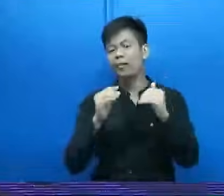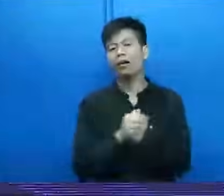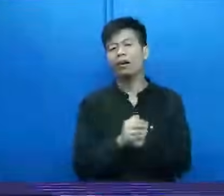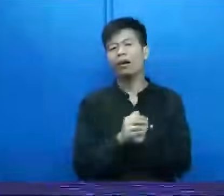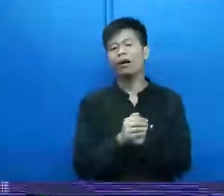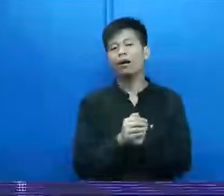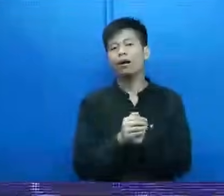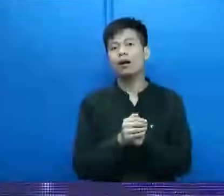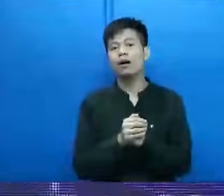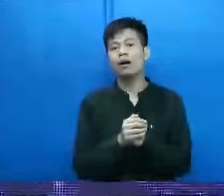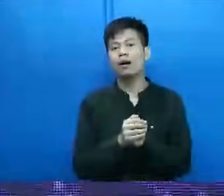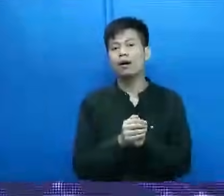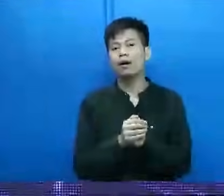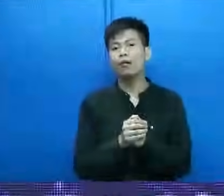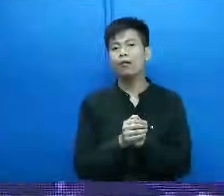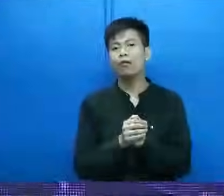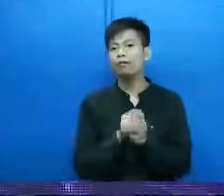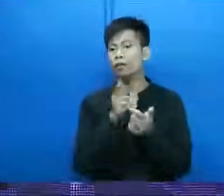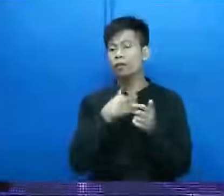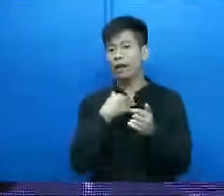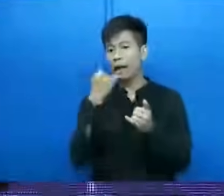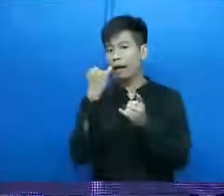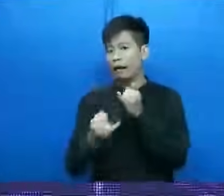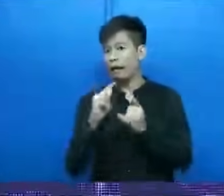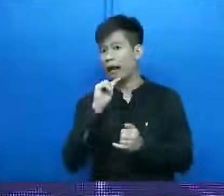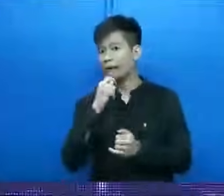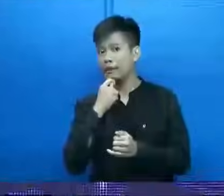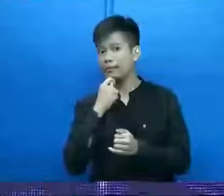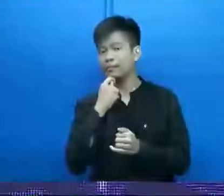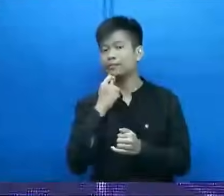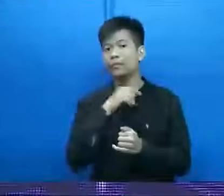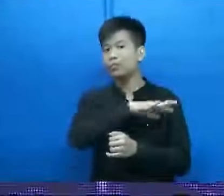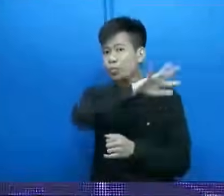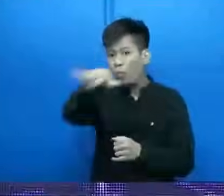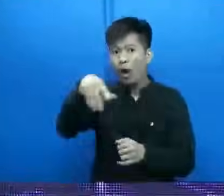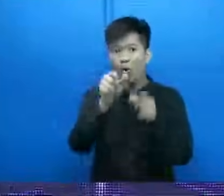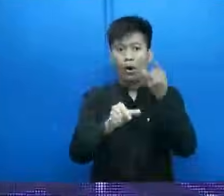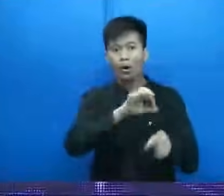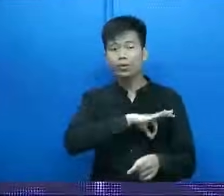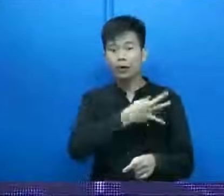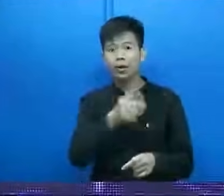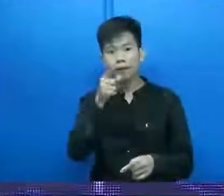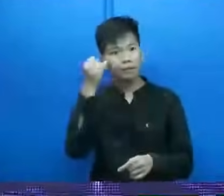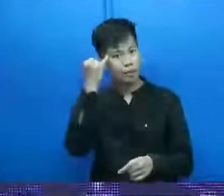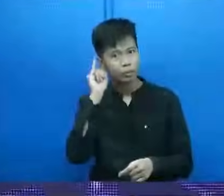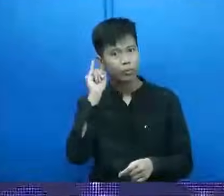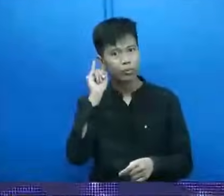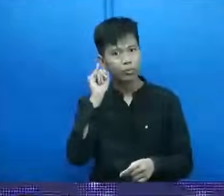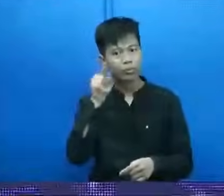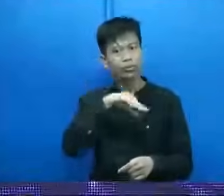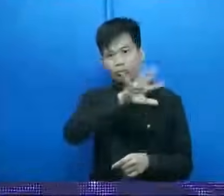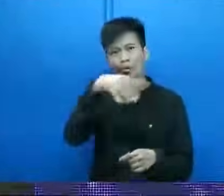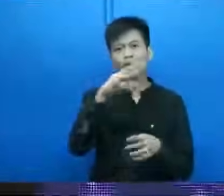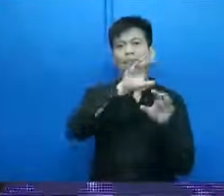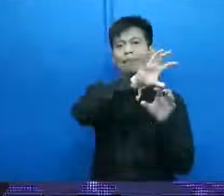saya berikan rahasia sedikit, dan saya akhiri dengan rahasia ini, semua orang-orang soleh zaman dulu, itu sudah memetakan